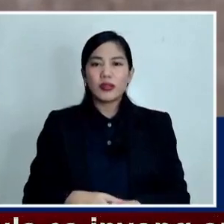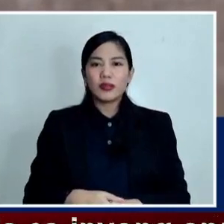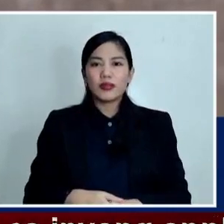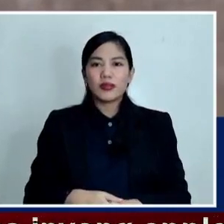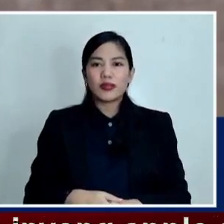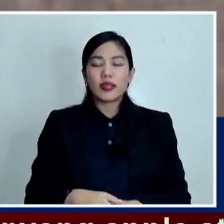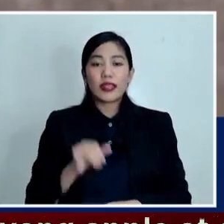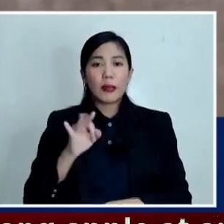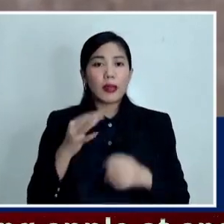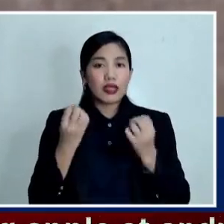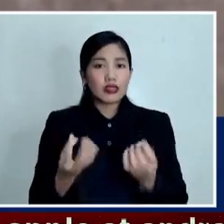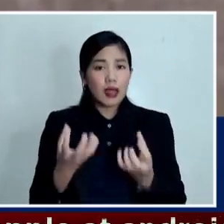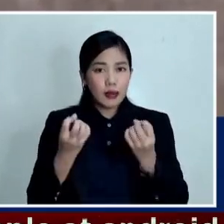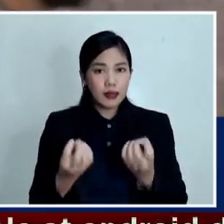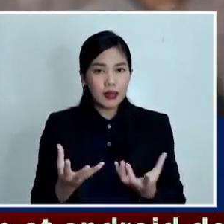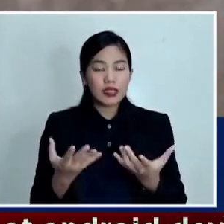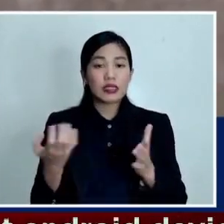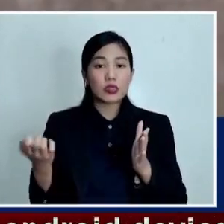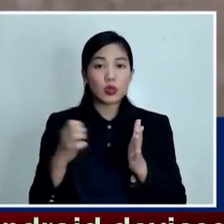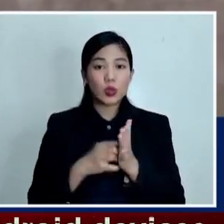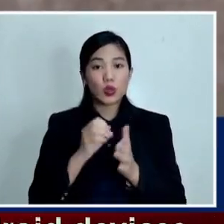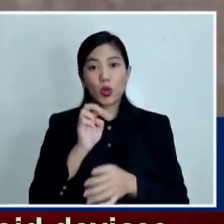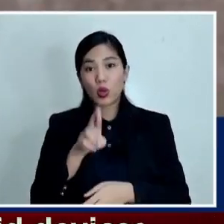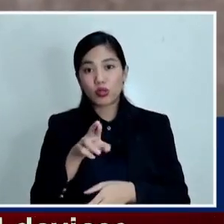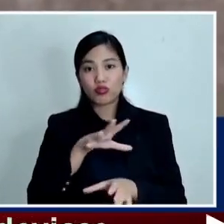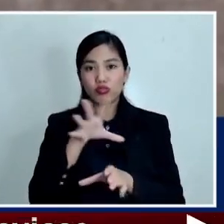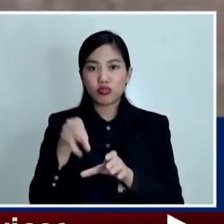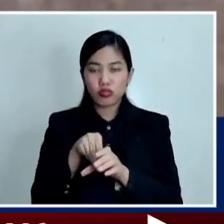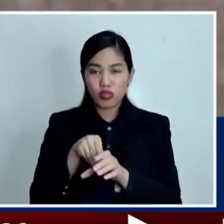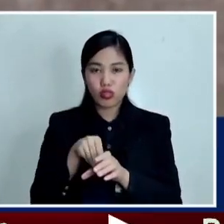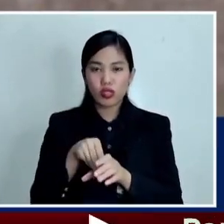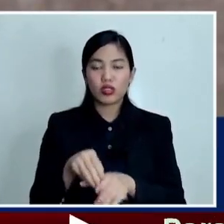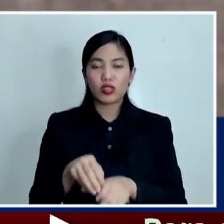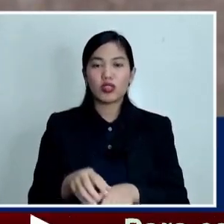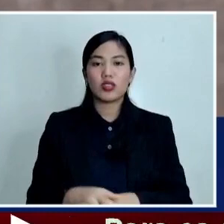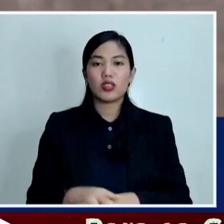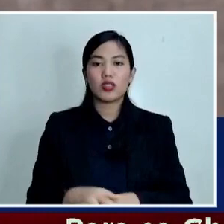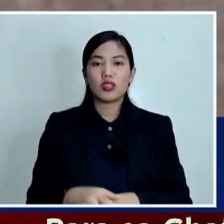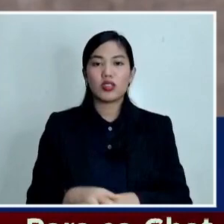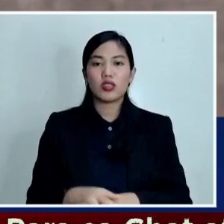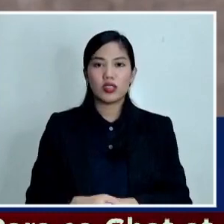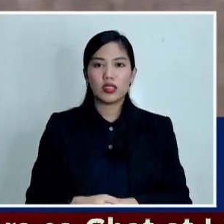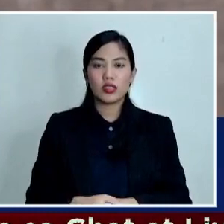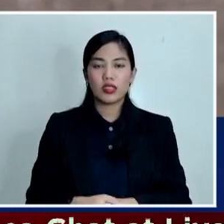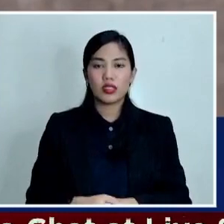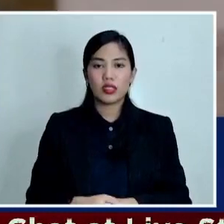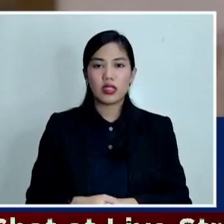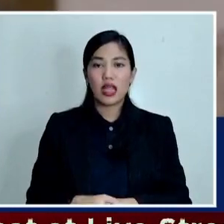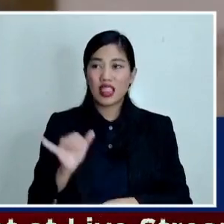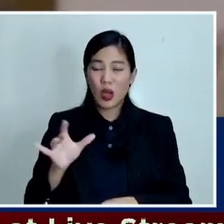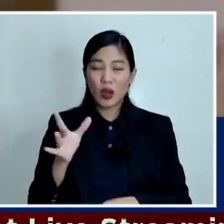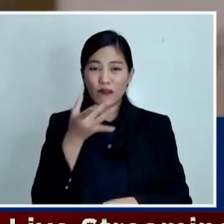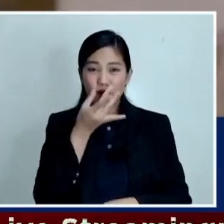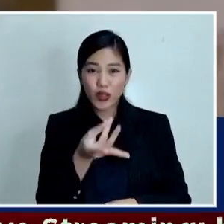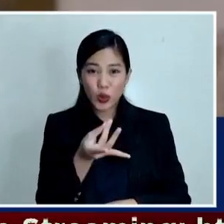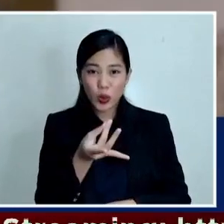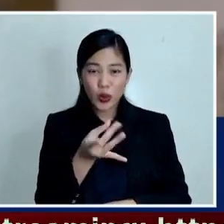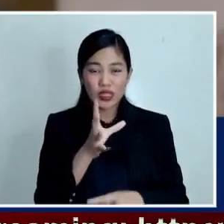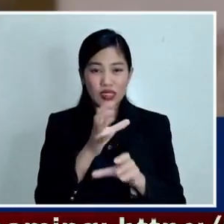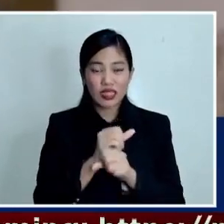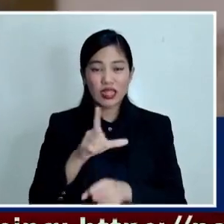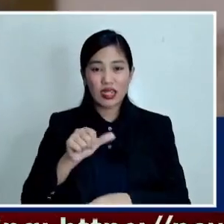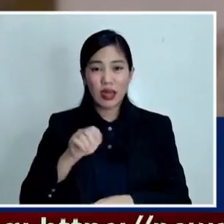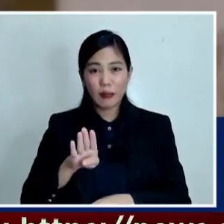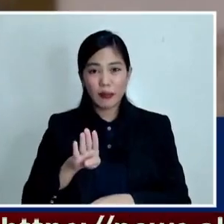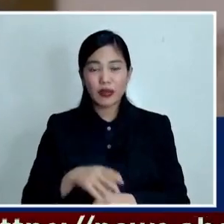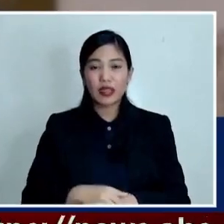mag-enroll o magpapa-register sa isang provider and this much lang konti ang mag-avail ng laboratory, if you do the economics,